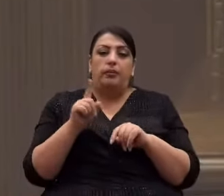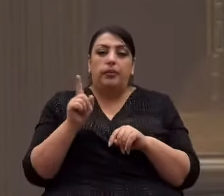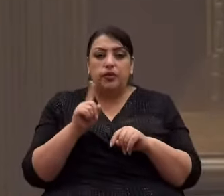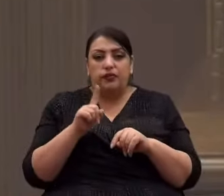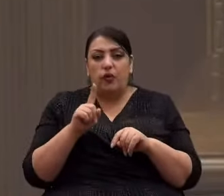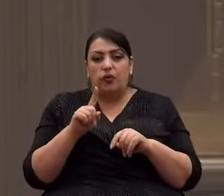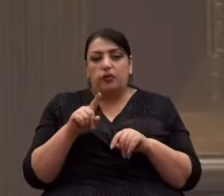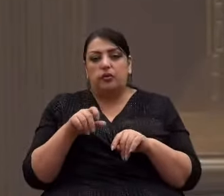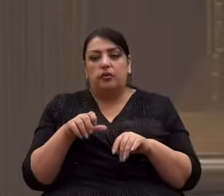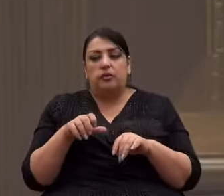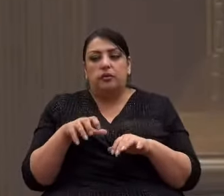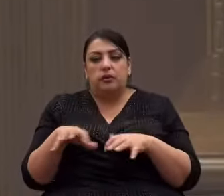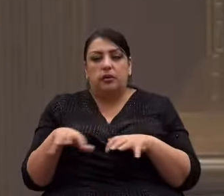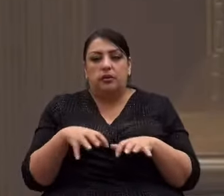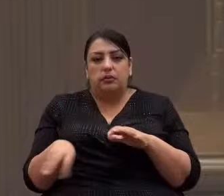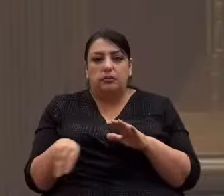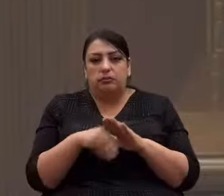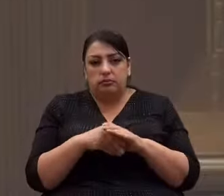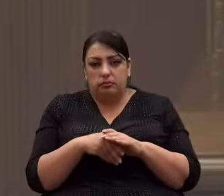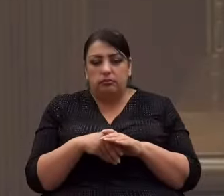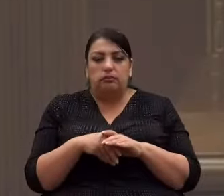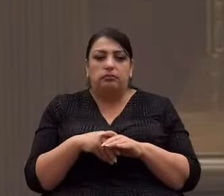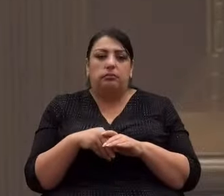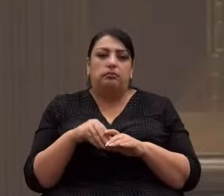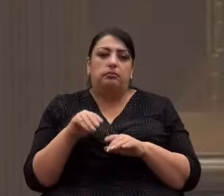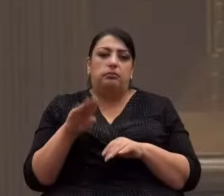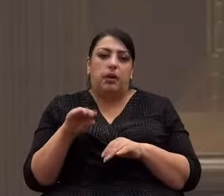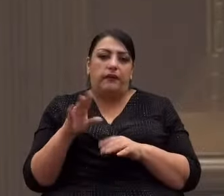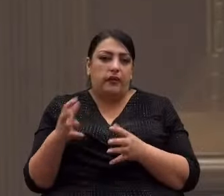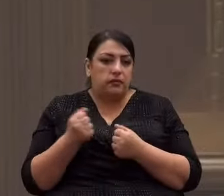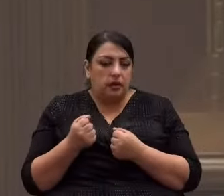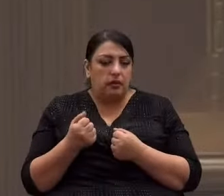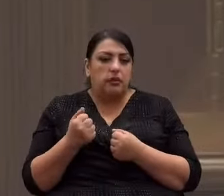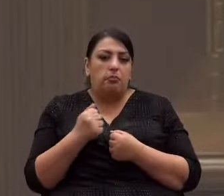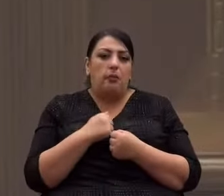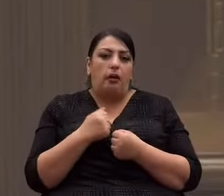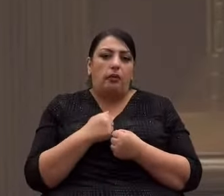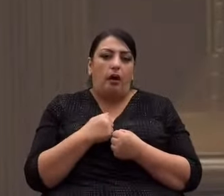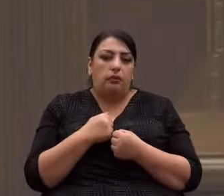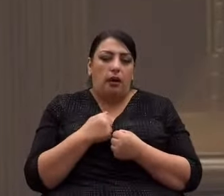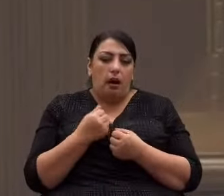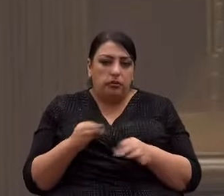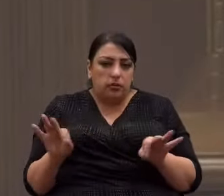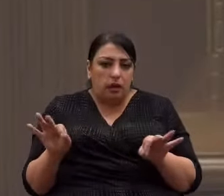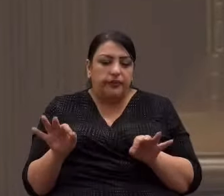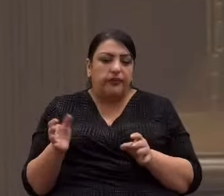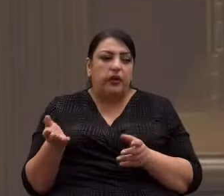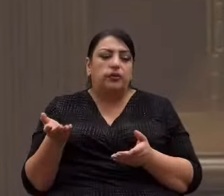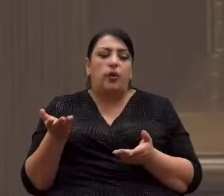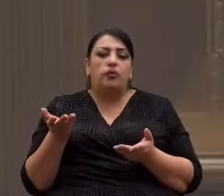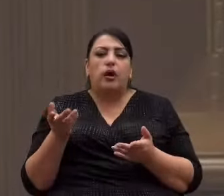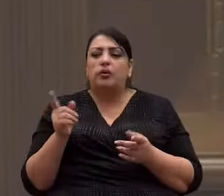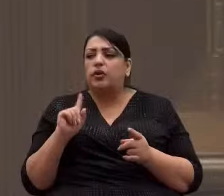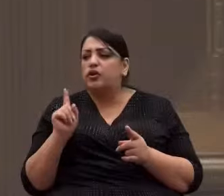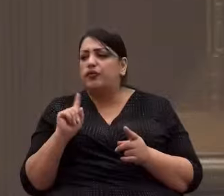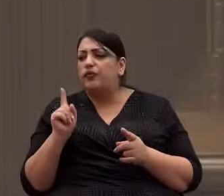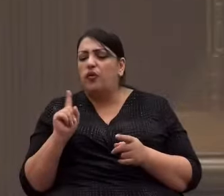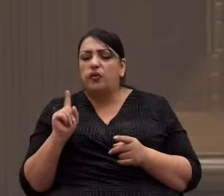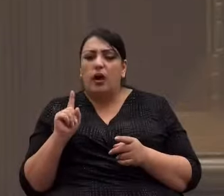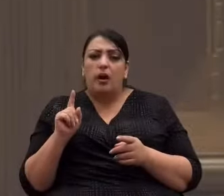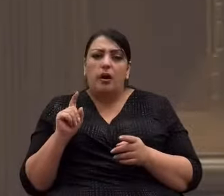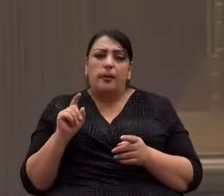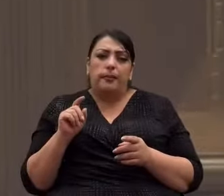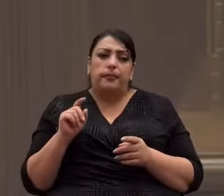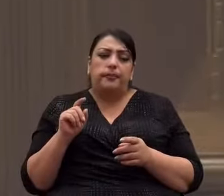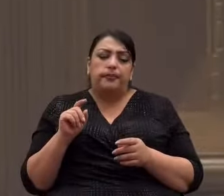կոռուպցիոն սխեմայով հաղորդական վկայական է ստացել բանակից է ազատվել ամ ինչ որ մի հակաօրինական բան է բոլորը